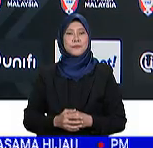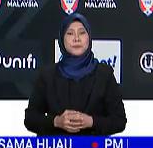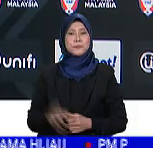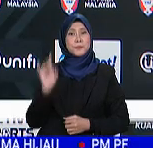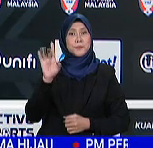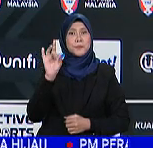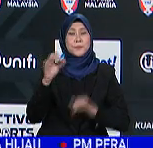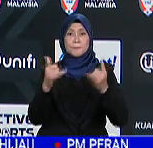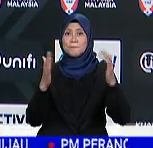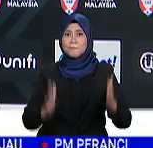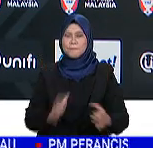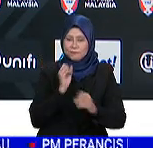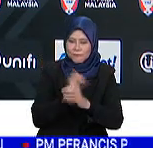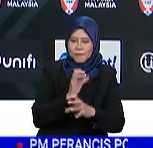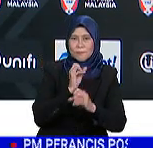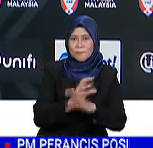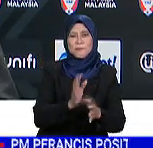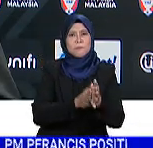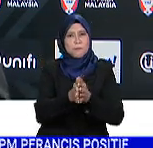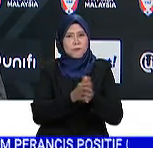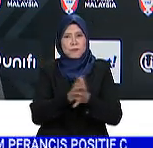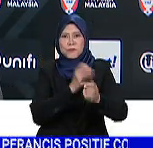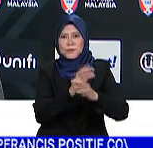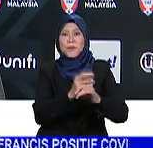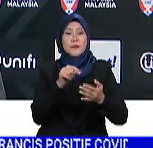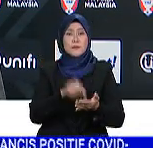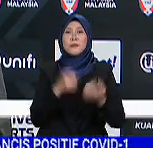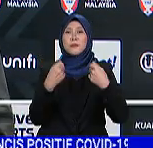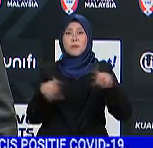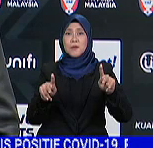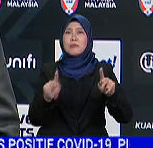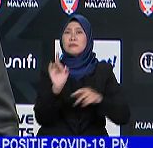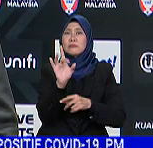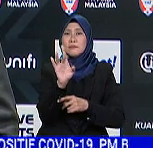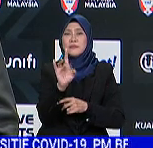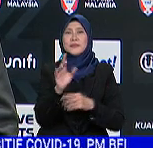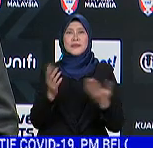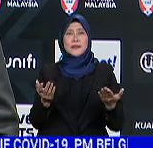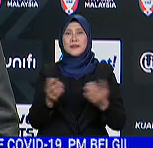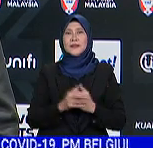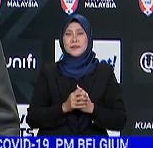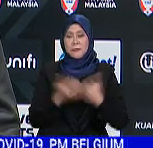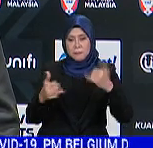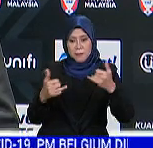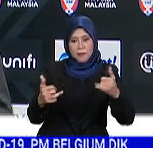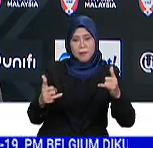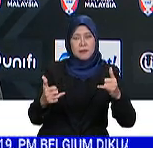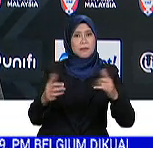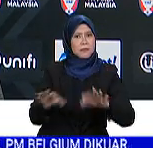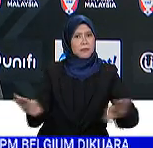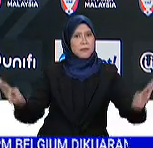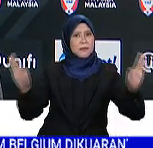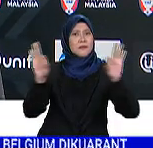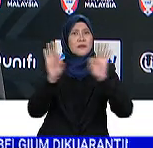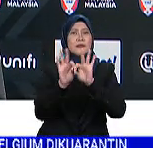InsyaAllah pemain-pemain akan berusaha lebih gigih dan inilah saja peluang. Ini adalah permainan yang paling mustahak.